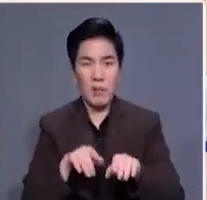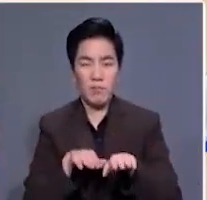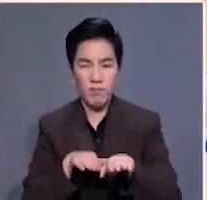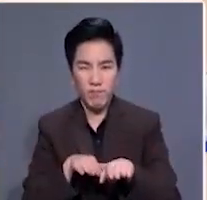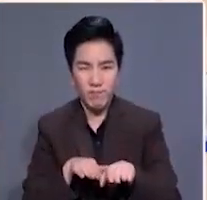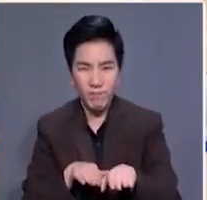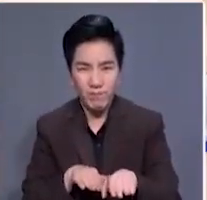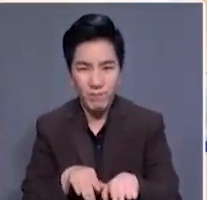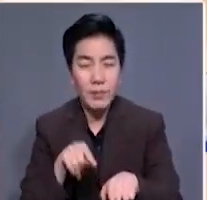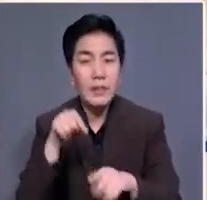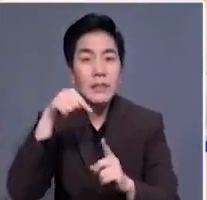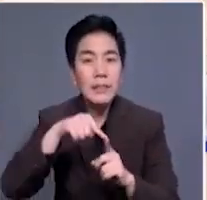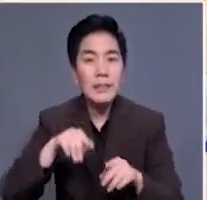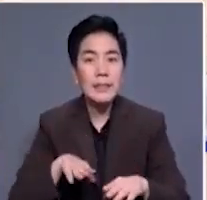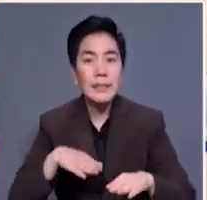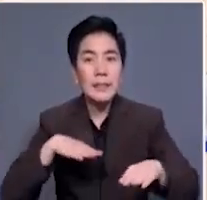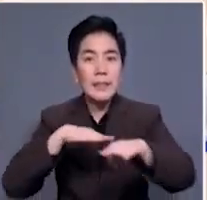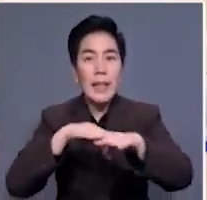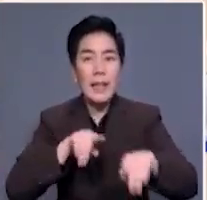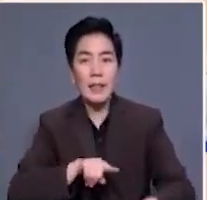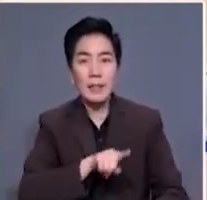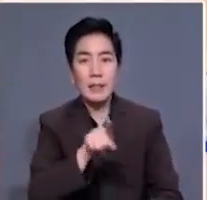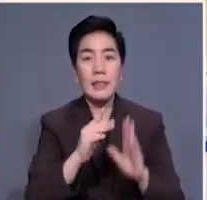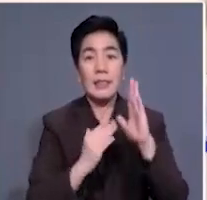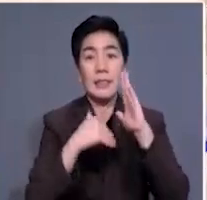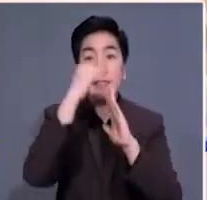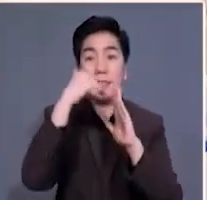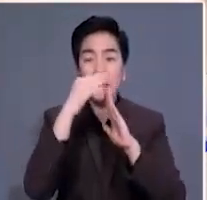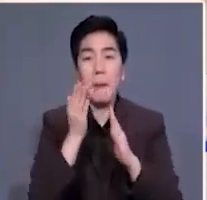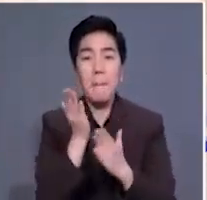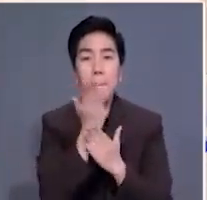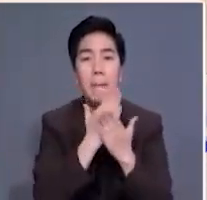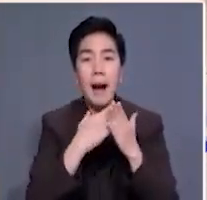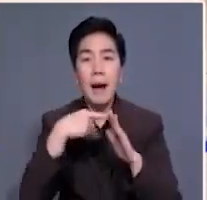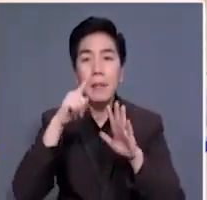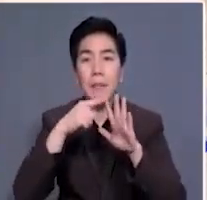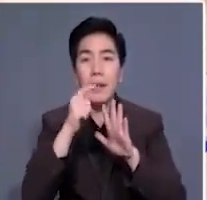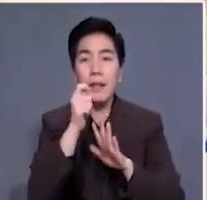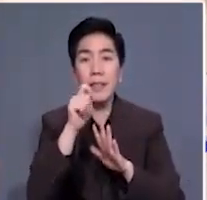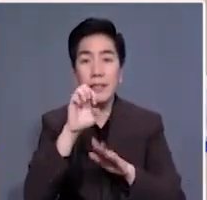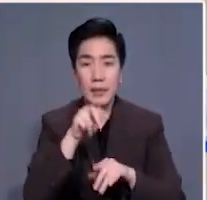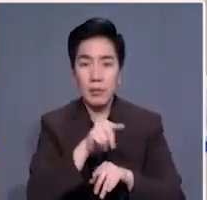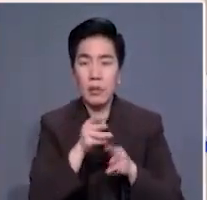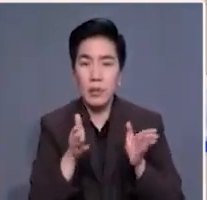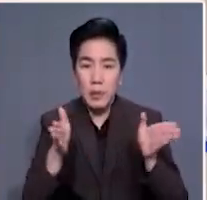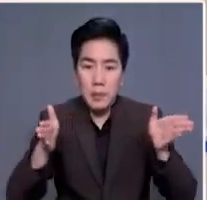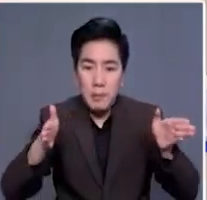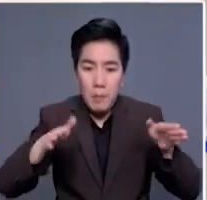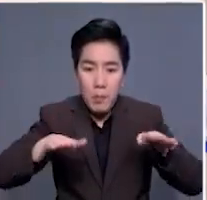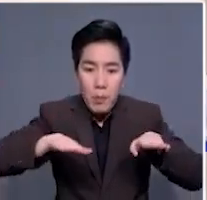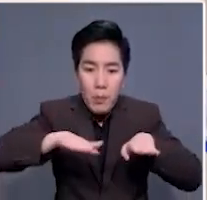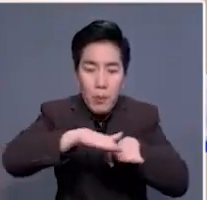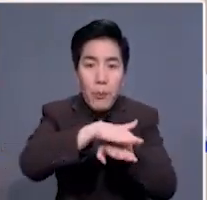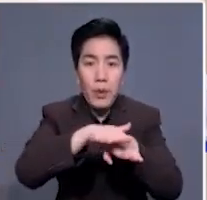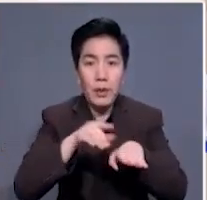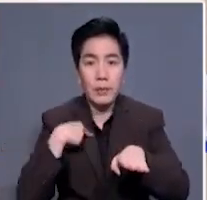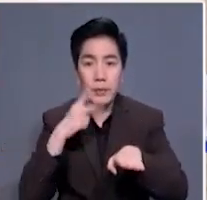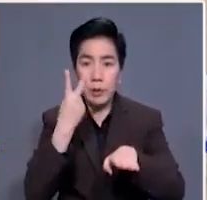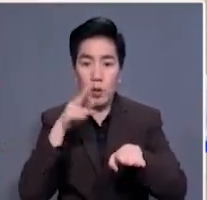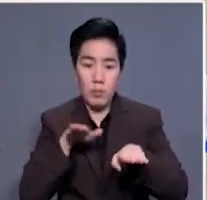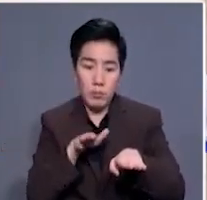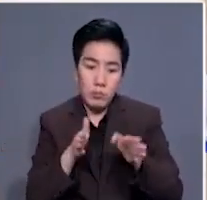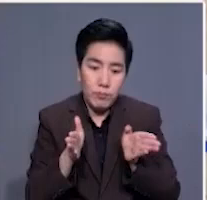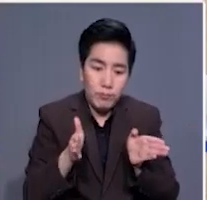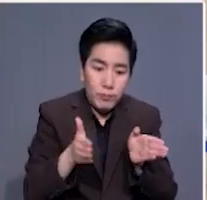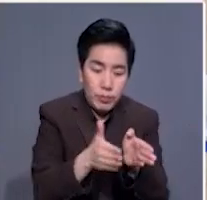ชะลอตัวบริเวณทางแยกขึ้นเหนือที่จะไปทางบางปะอินเพราะจุดนั้นถนนจะถูกบีบเหลือเพียง2เลนเท่านั้นนะ